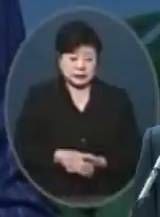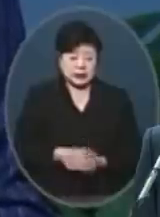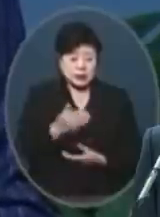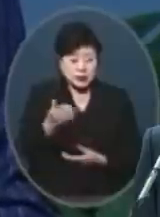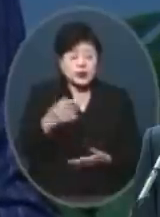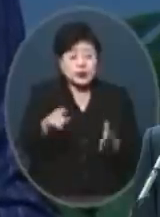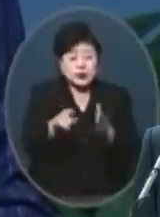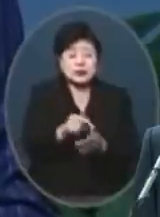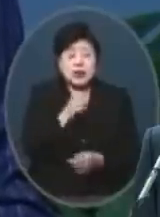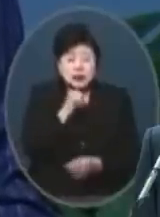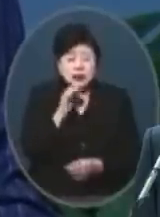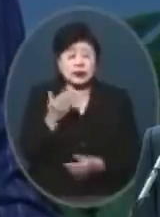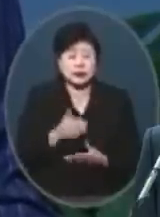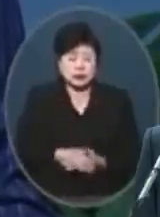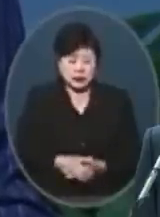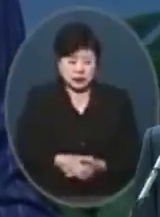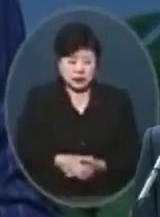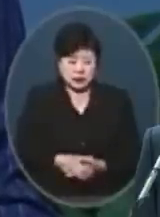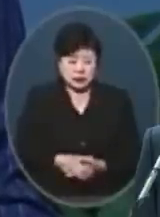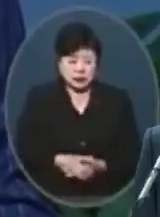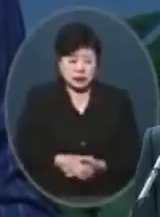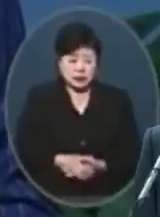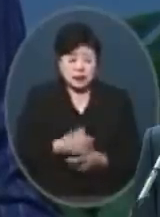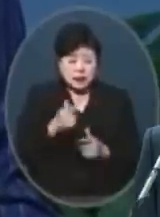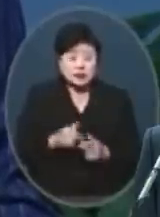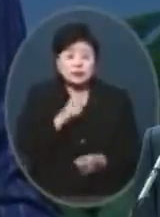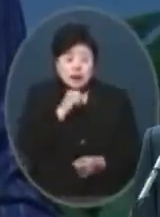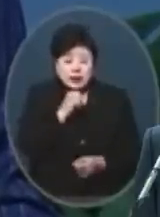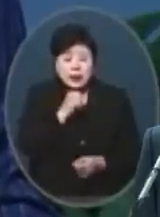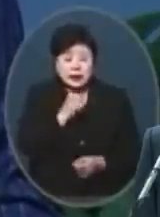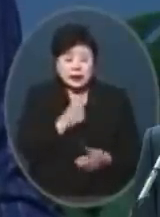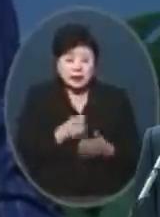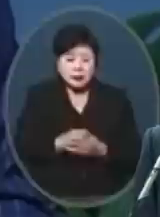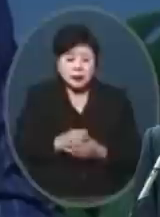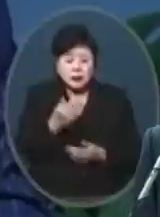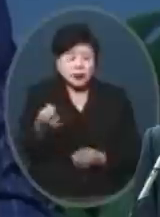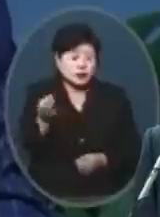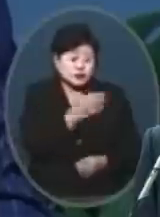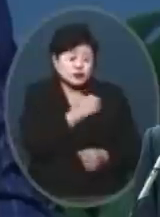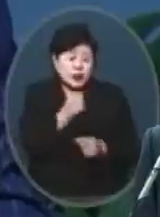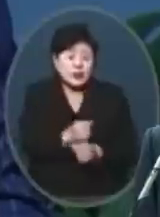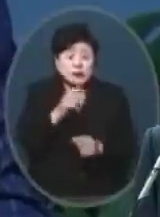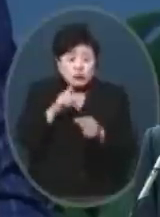너희를 위하여 가난하게 됐으면 그의 가난함으로 말미암아 너희를 부요하게 하려 하심이라.